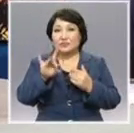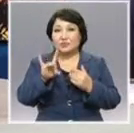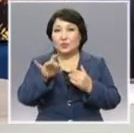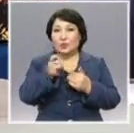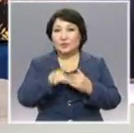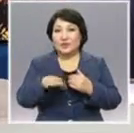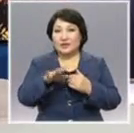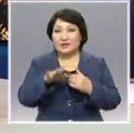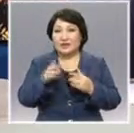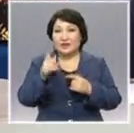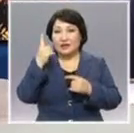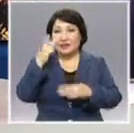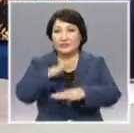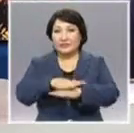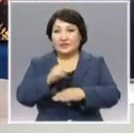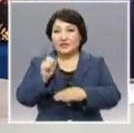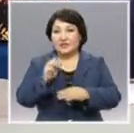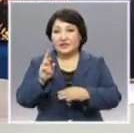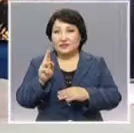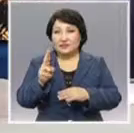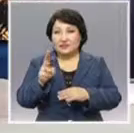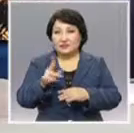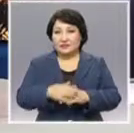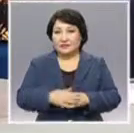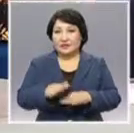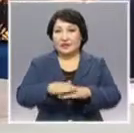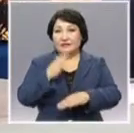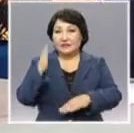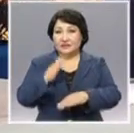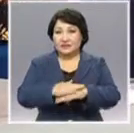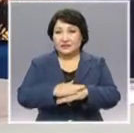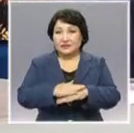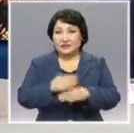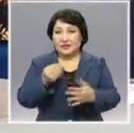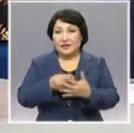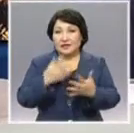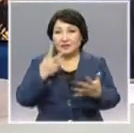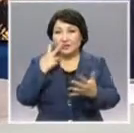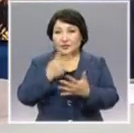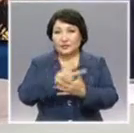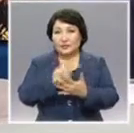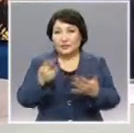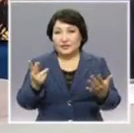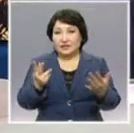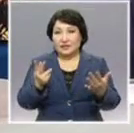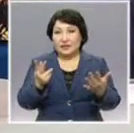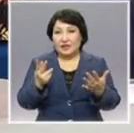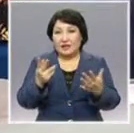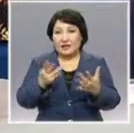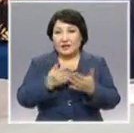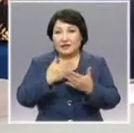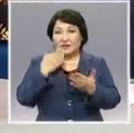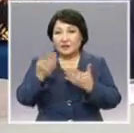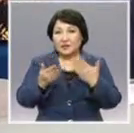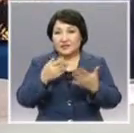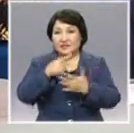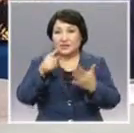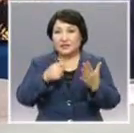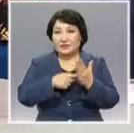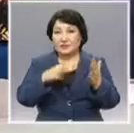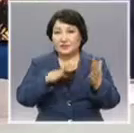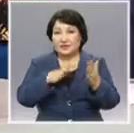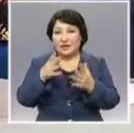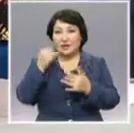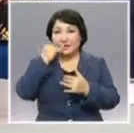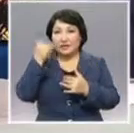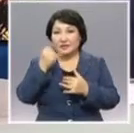Талғат Көшенұлы. Қайырлы кеш, студиямызға қош келдіңіз. Қайырлы кеш. Қадірменді көрермен, әкімге қояр сауалдарыңыз болса, хабарласыңыздар. Тікелей